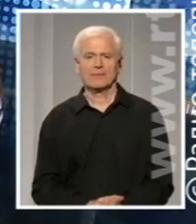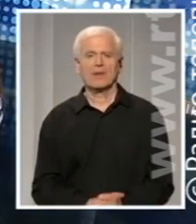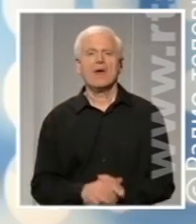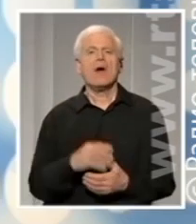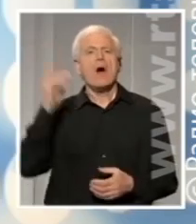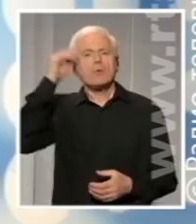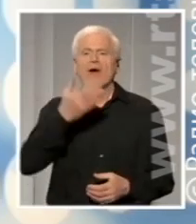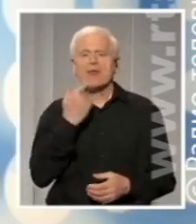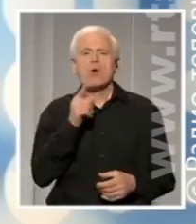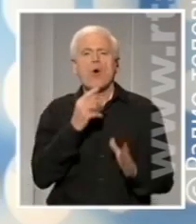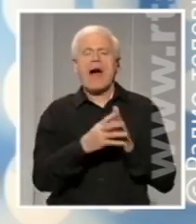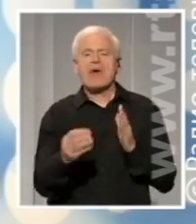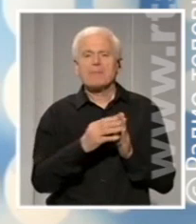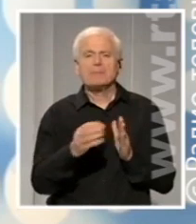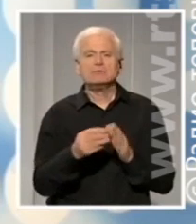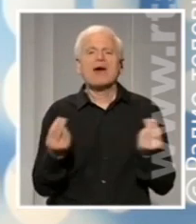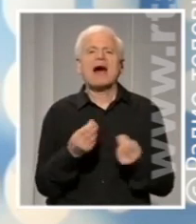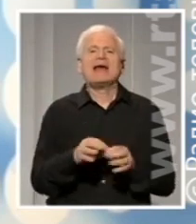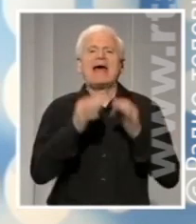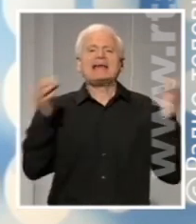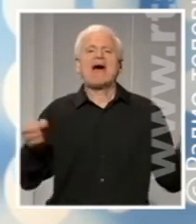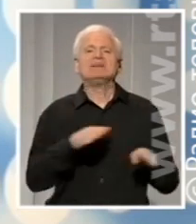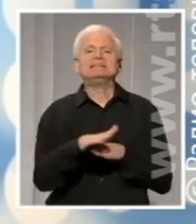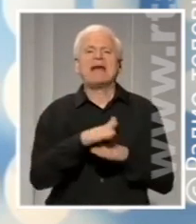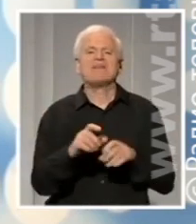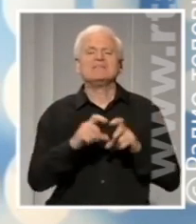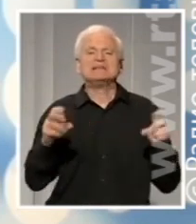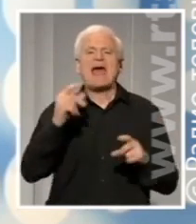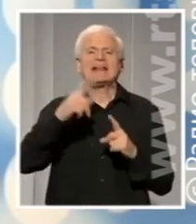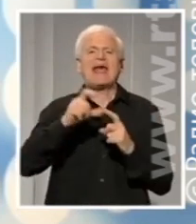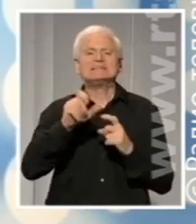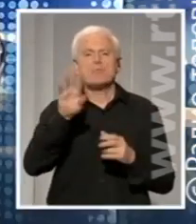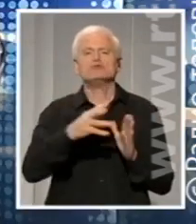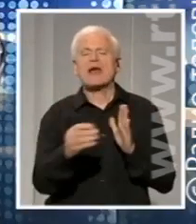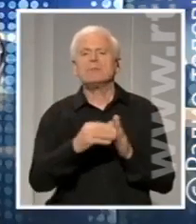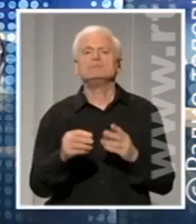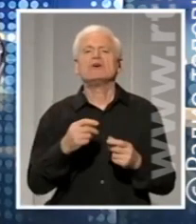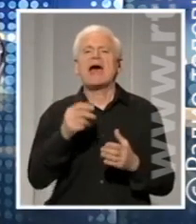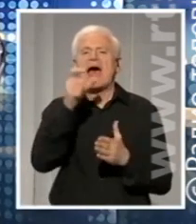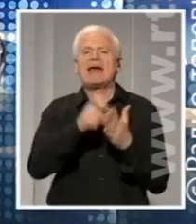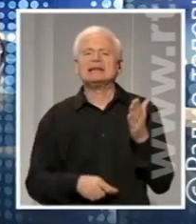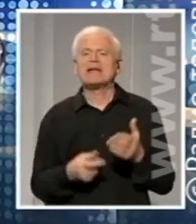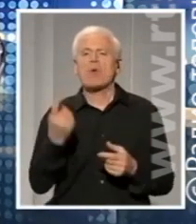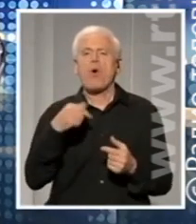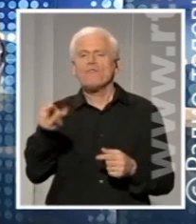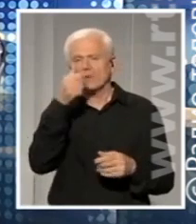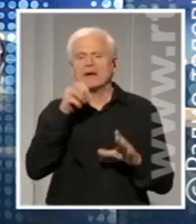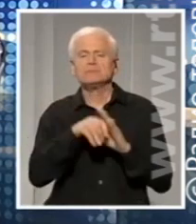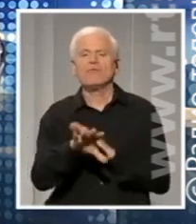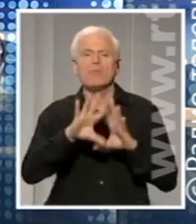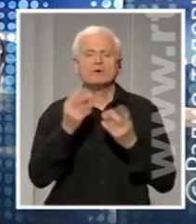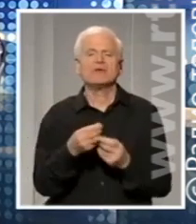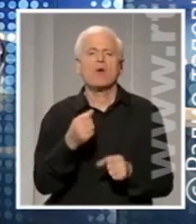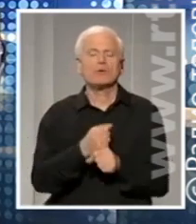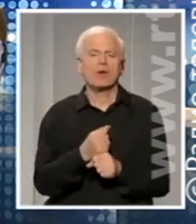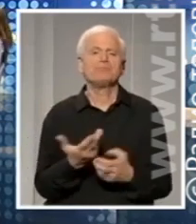Prosveta nema od koga da prepisuje, a da li javni servis može od nekoga da prepiše recept ili dobar recept za ovo što moramo da sprovedemo u delo? Pa evo, i sad